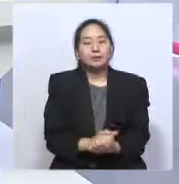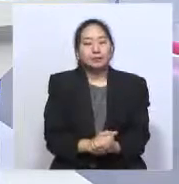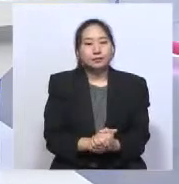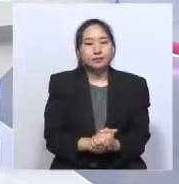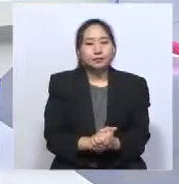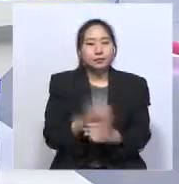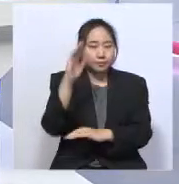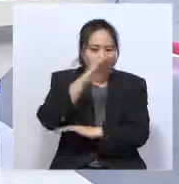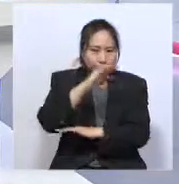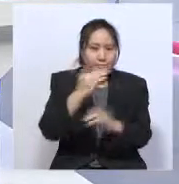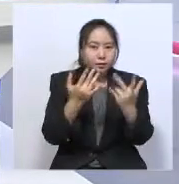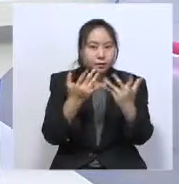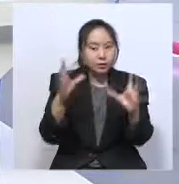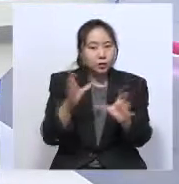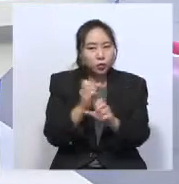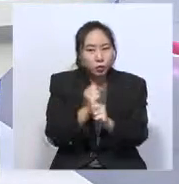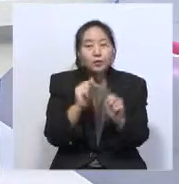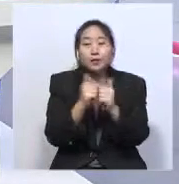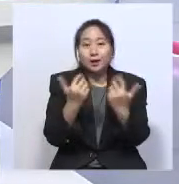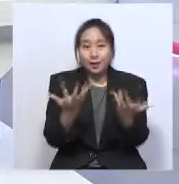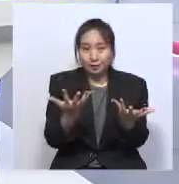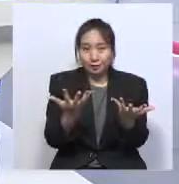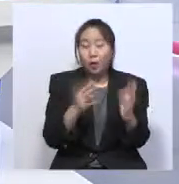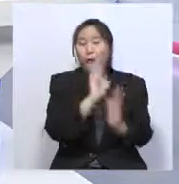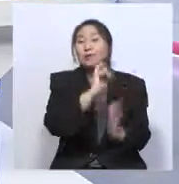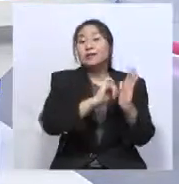าจะทราบว่าคร่าวๆว่าจะเดินทางไปทางไหนต่อนะครับเรื่องของที่เชียงใหม่นะครับ